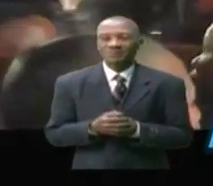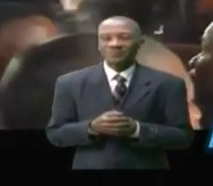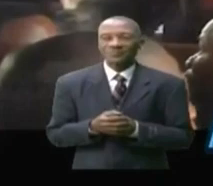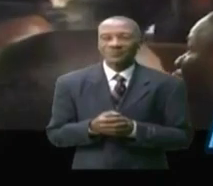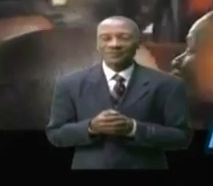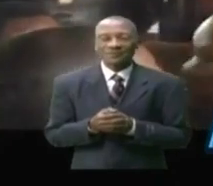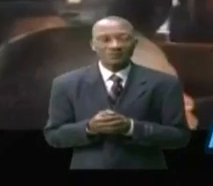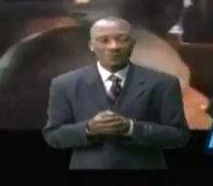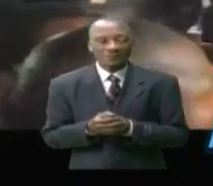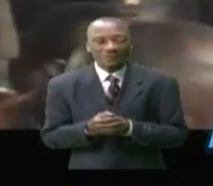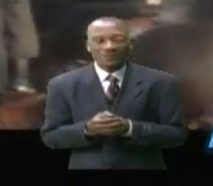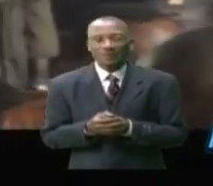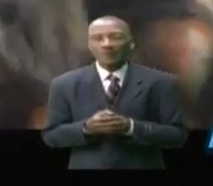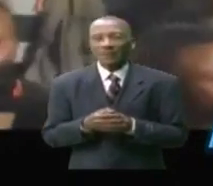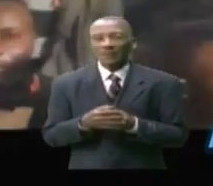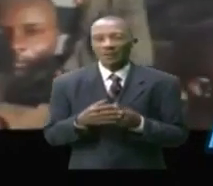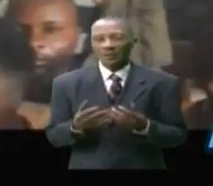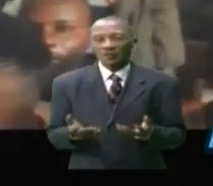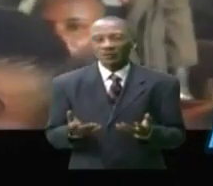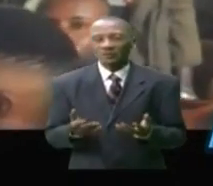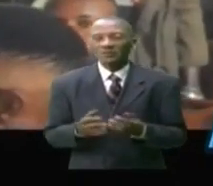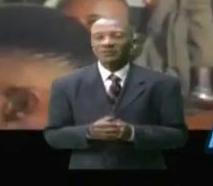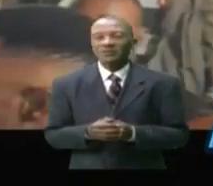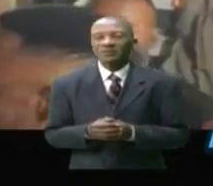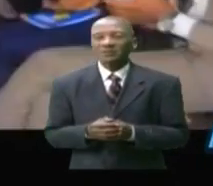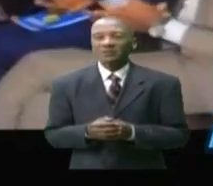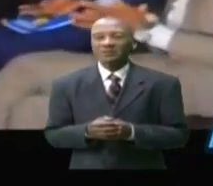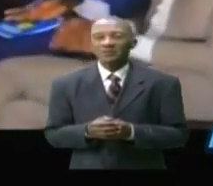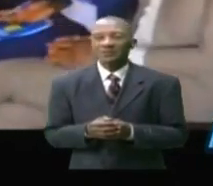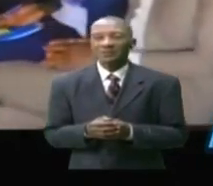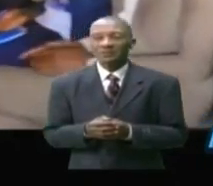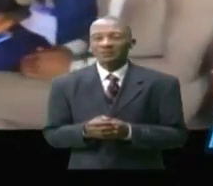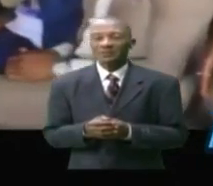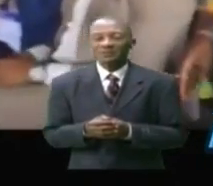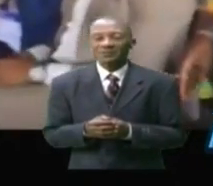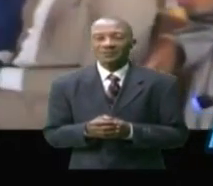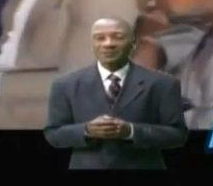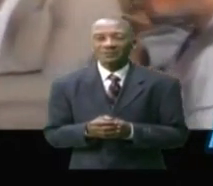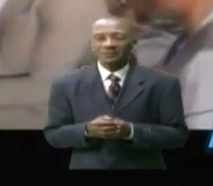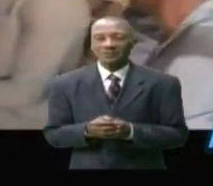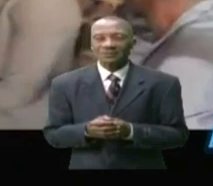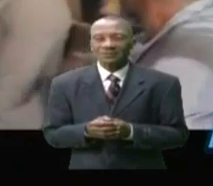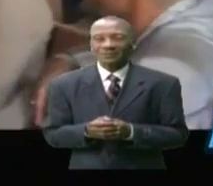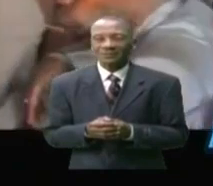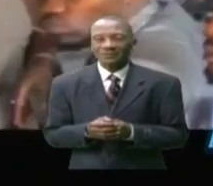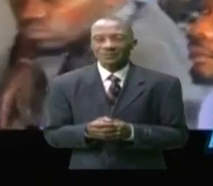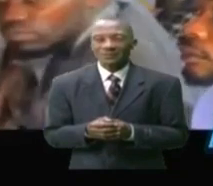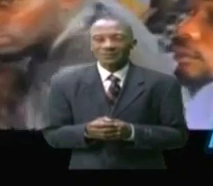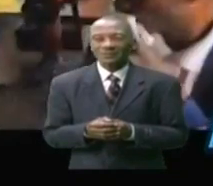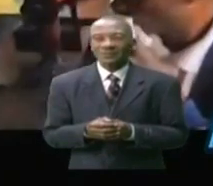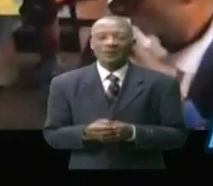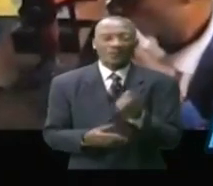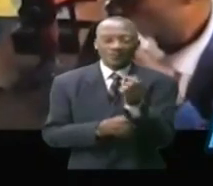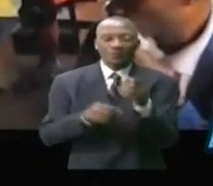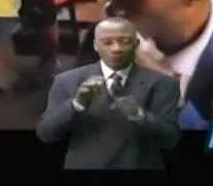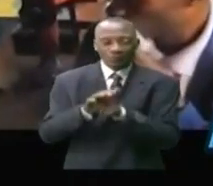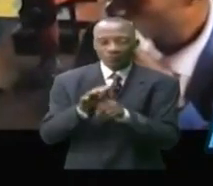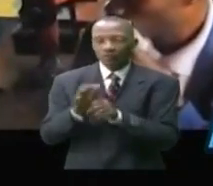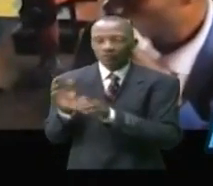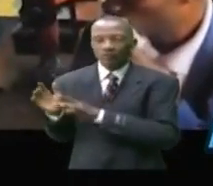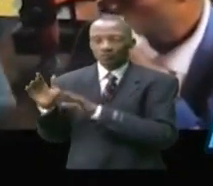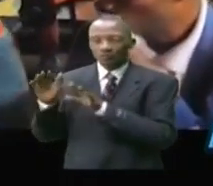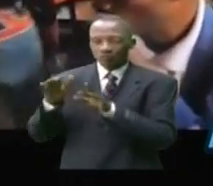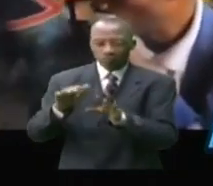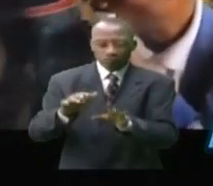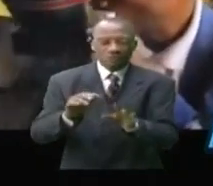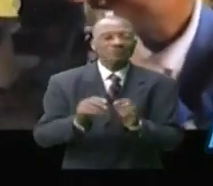Cet engagement a été pris ce samedi 19 août 2023 à Kunda, chef-lieu de la chefferie de Babelebe, situé au nord-ouest